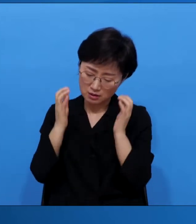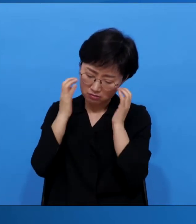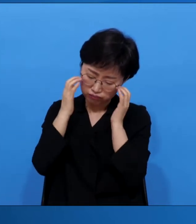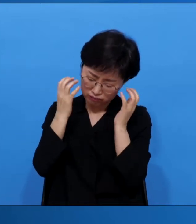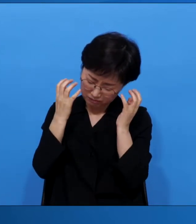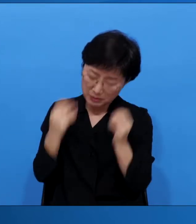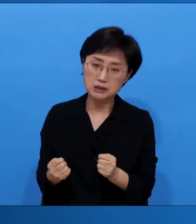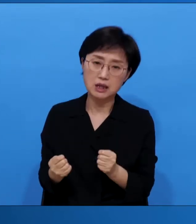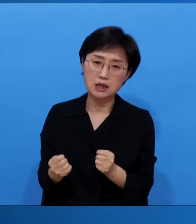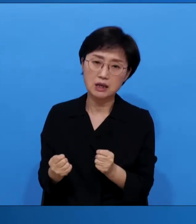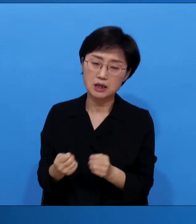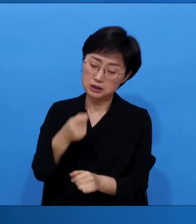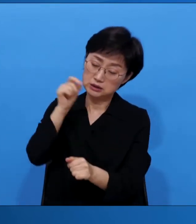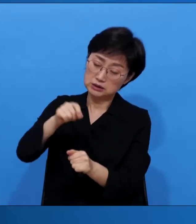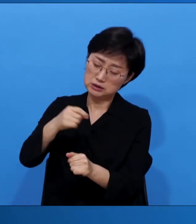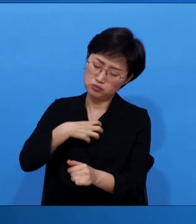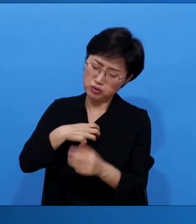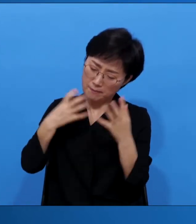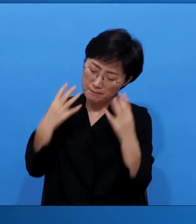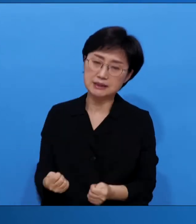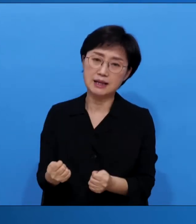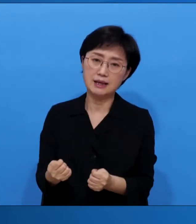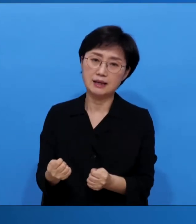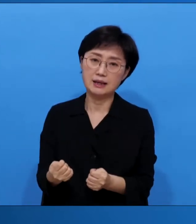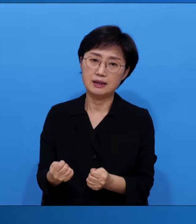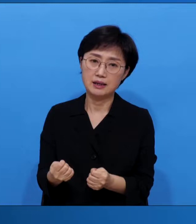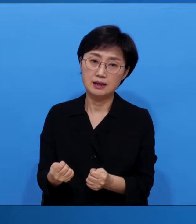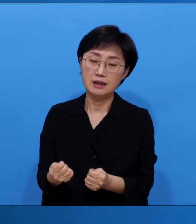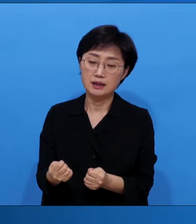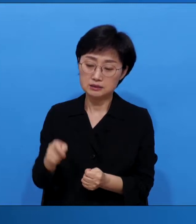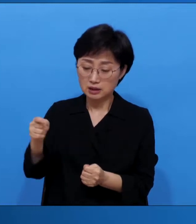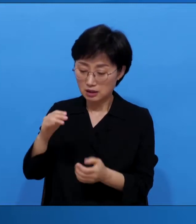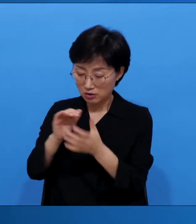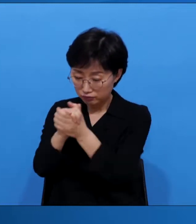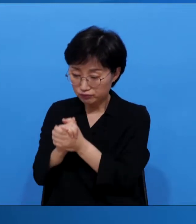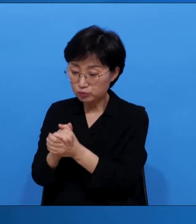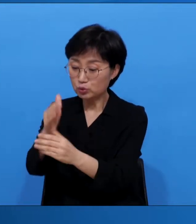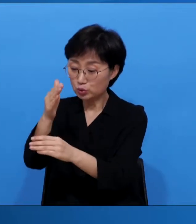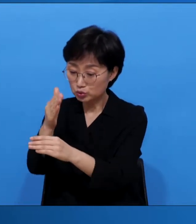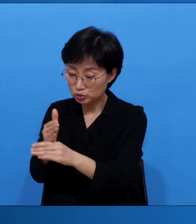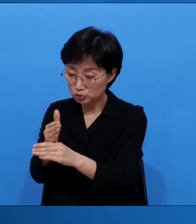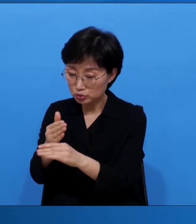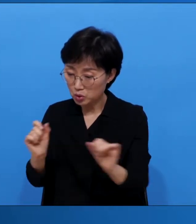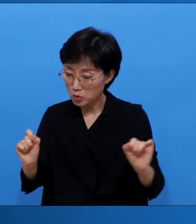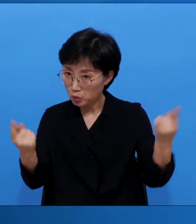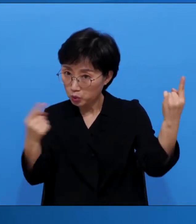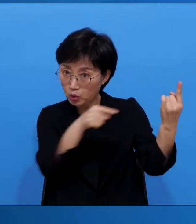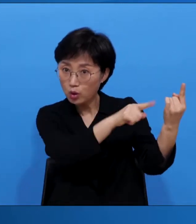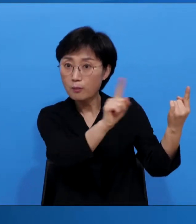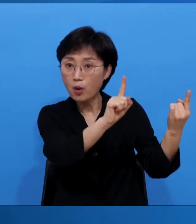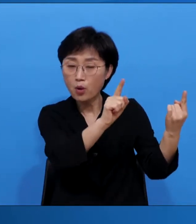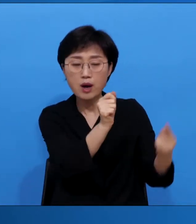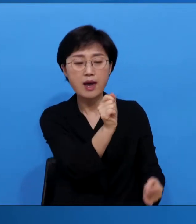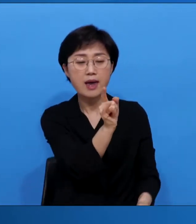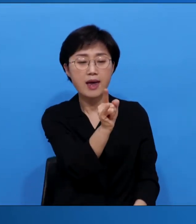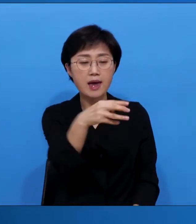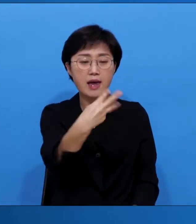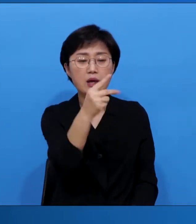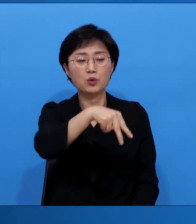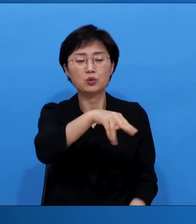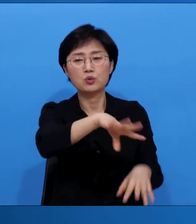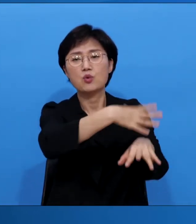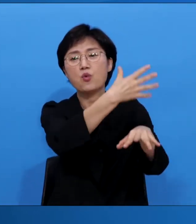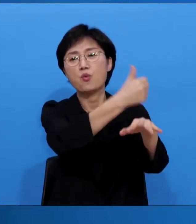시간에 하나님은 헤로당을 불러갔습니다. And it was at that moment that God called the life of King